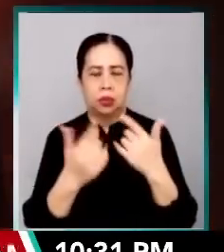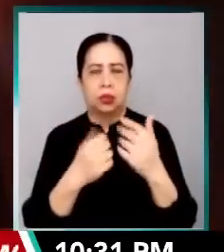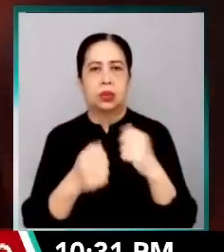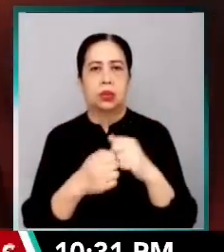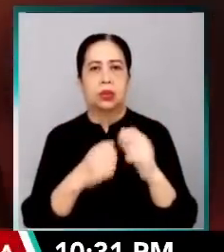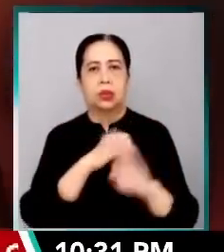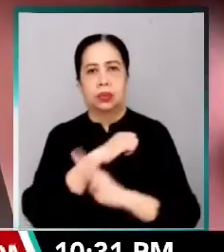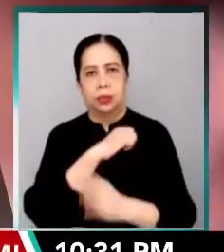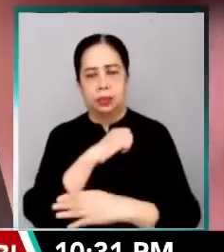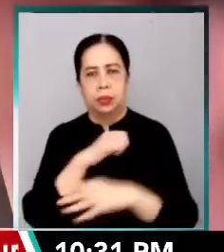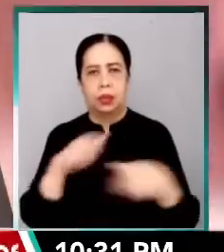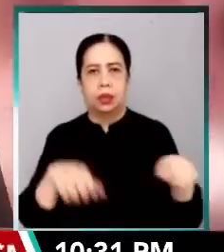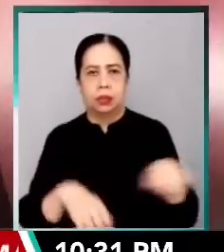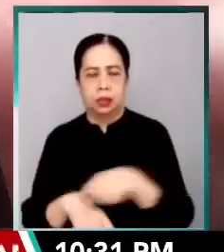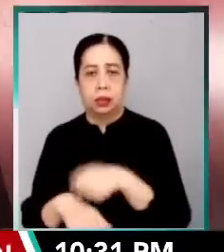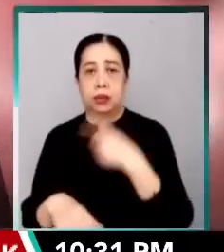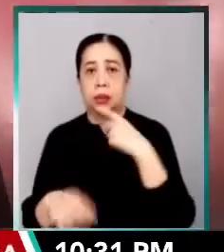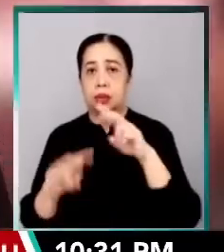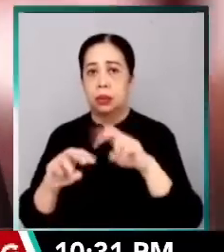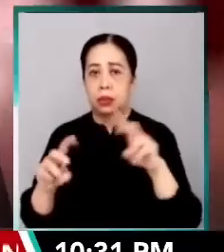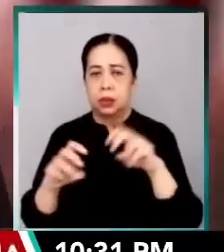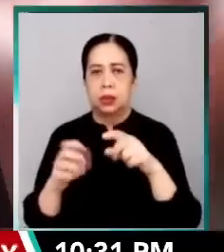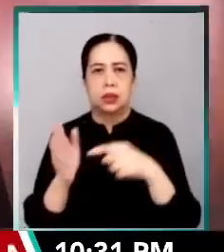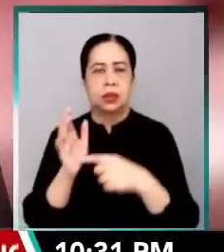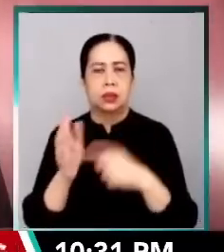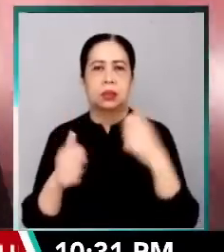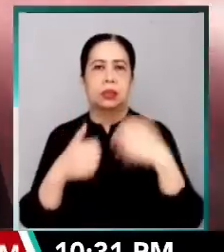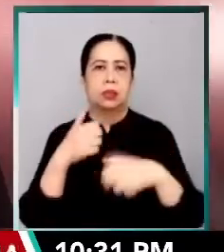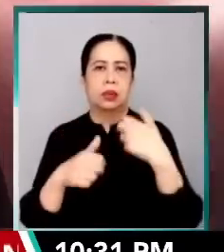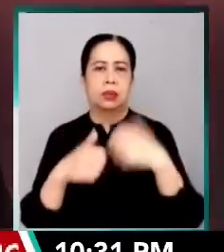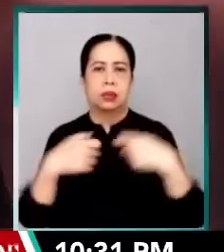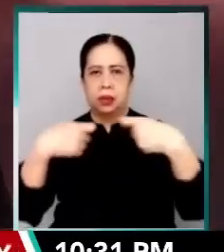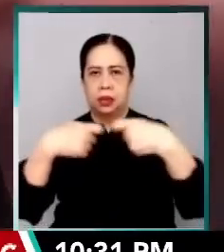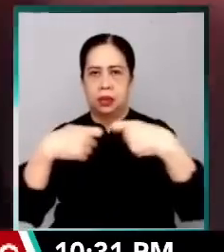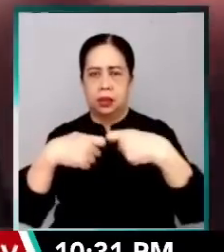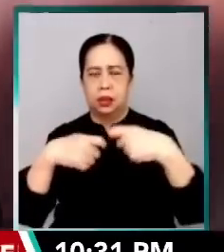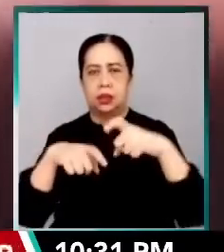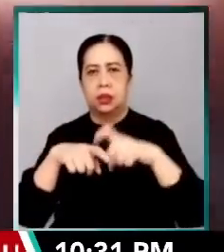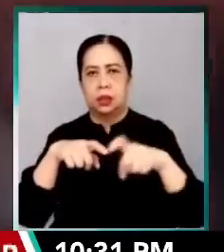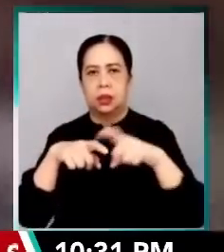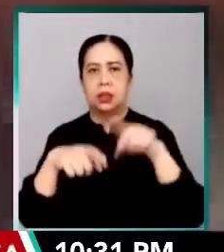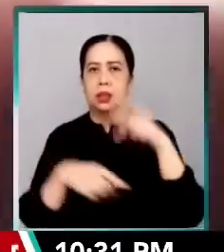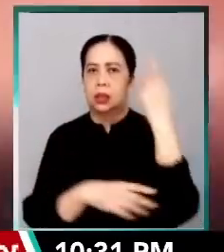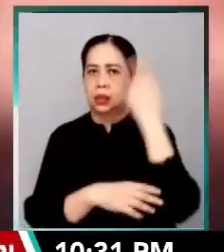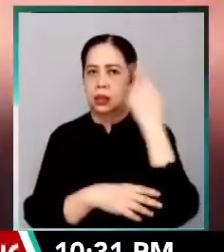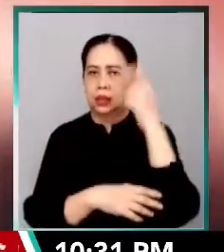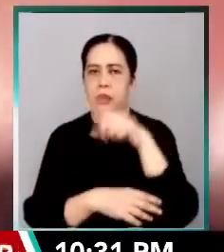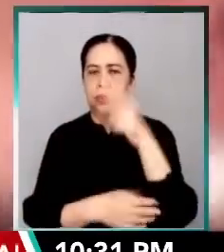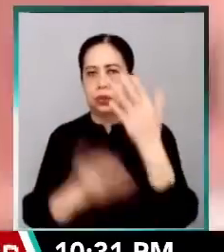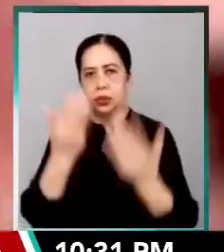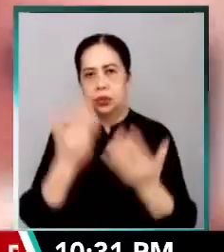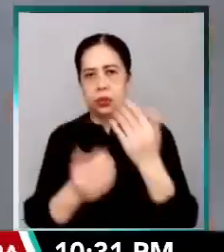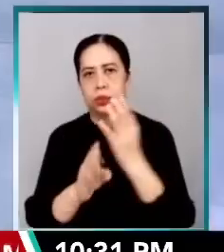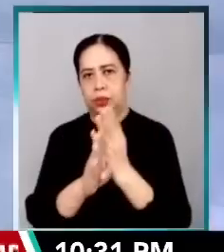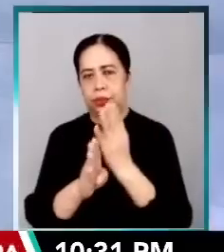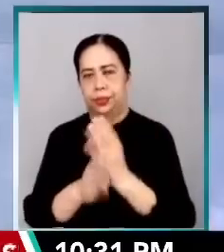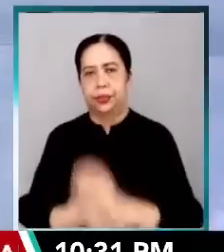sa investigasyon, lumalabas na problema sa wiring ang sanhi ng sunog.